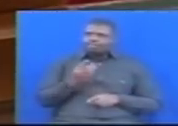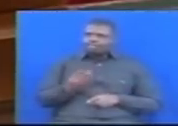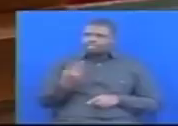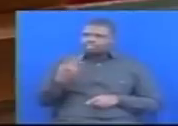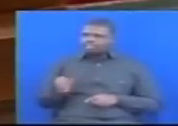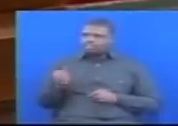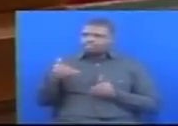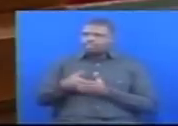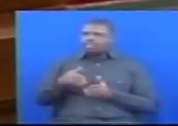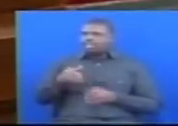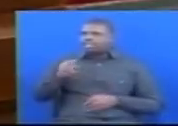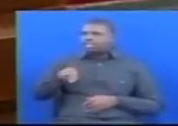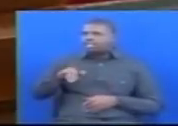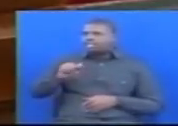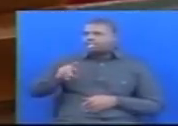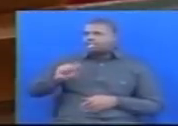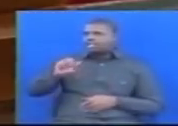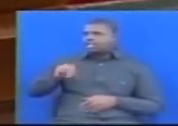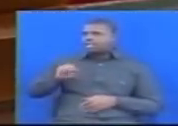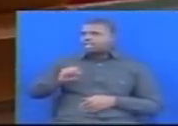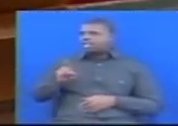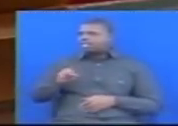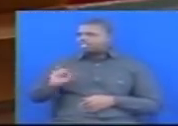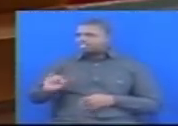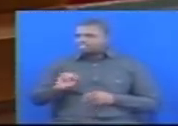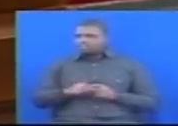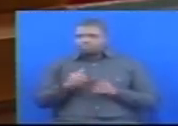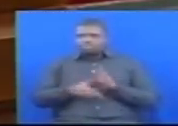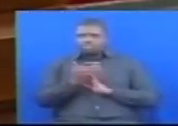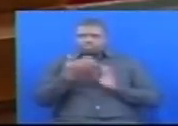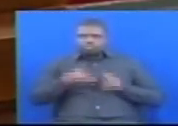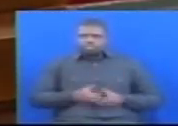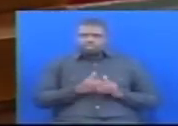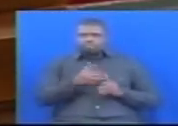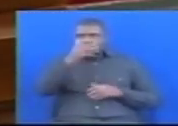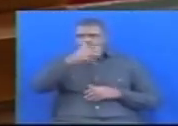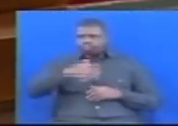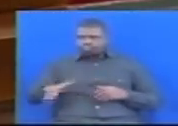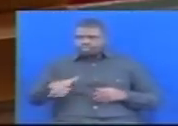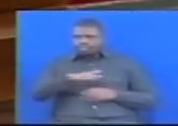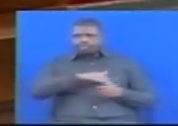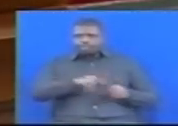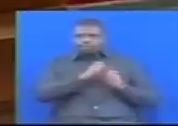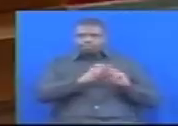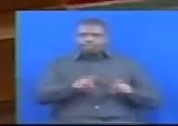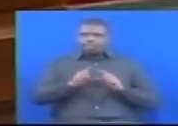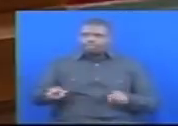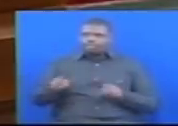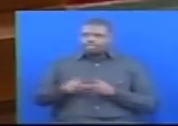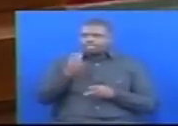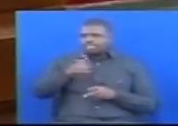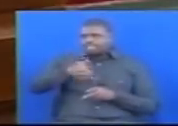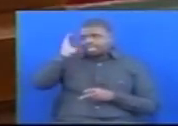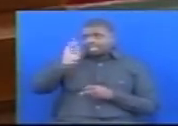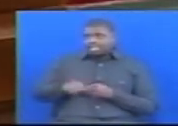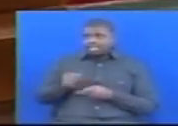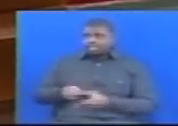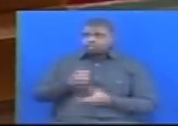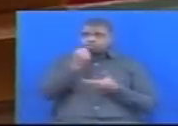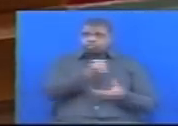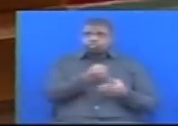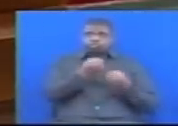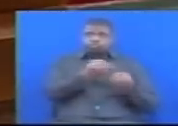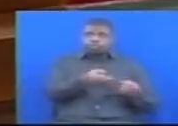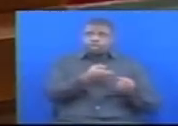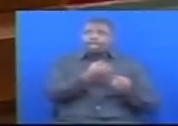paka Nyakanazi, lakini pia kuanzisha uzalishaji katika maporomoko ya maeneo mbalimbali. Kwa hiyo serikali imekuwa ikitoa ruzuku ya